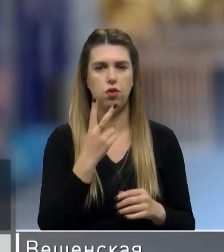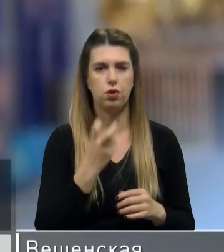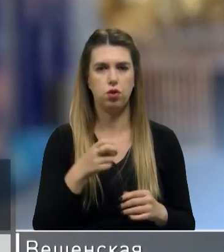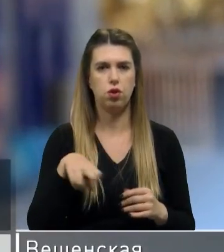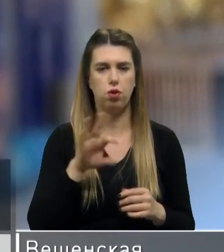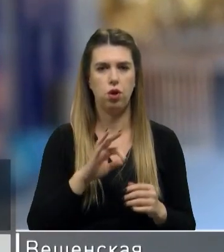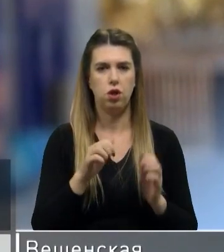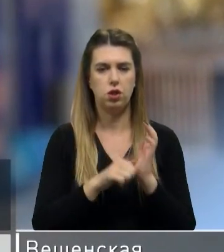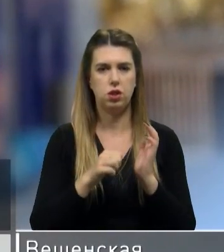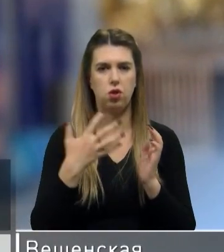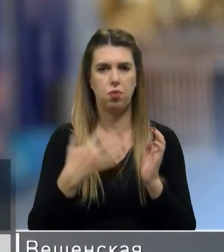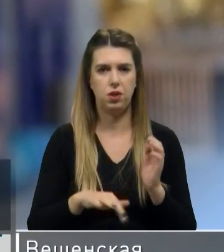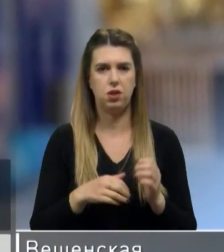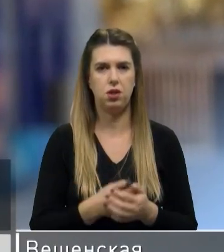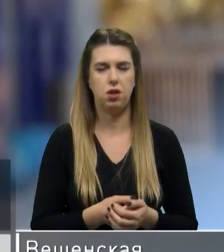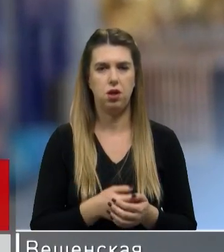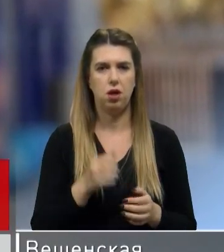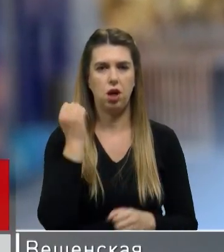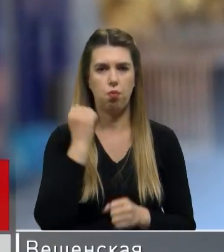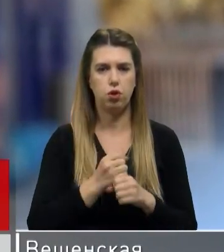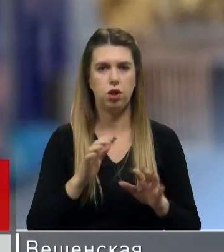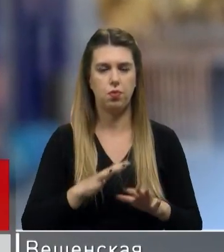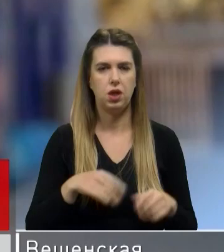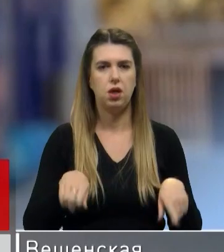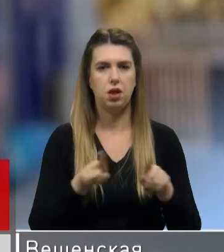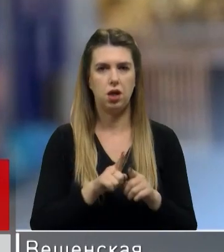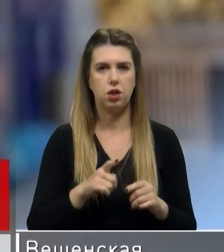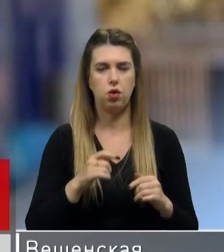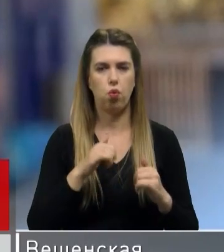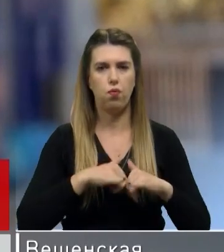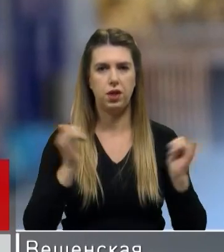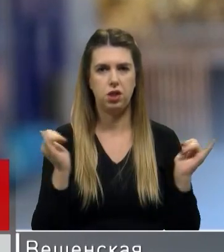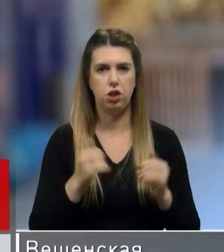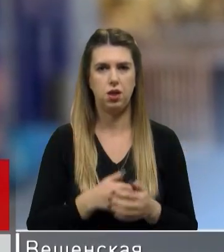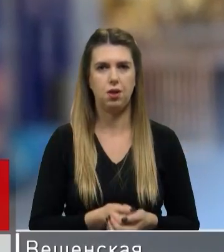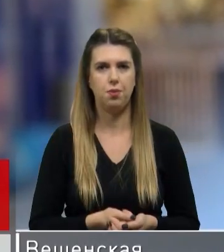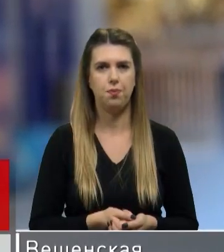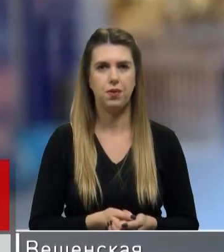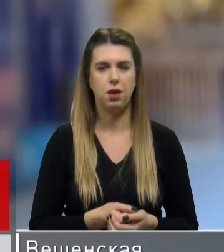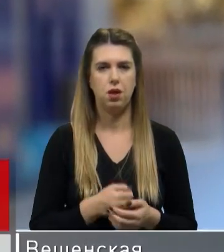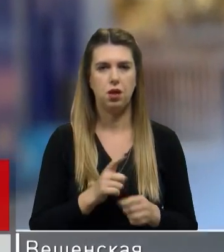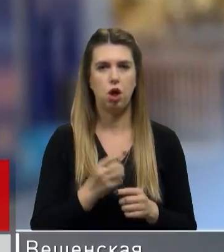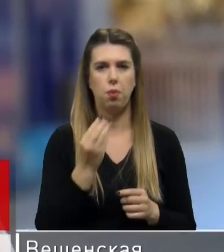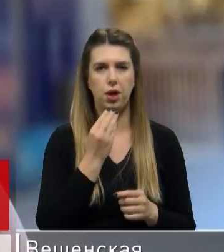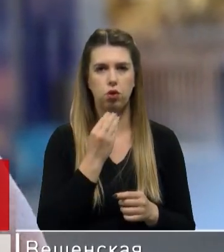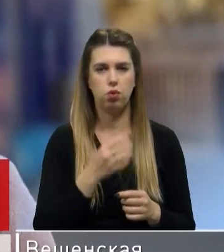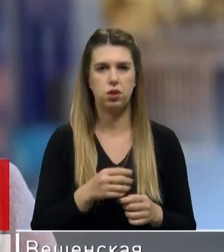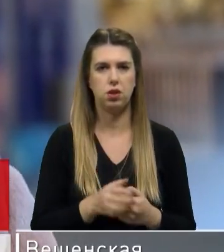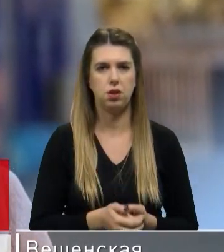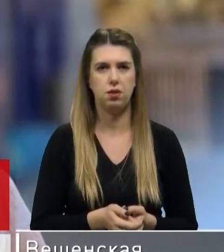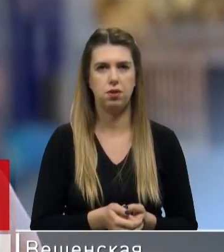до 650 сотрудников, а также увеличение продукции